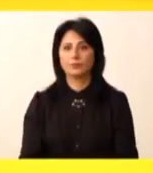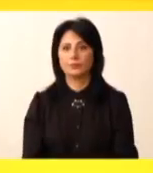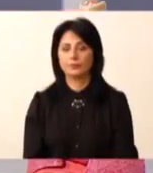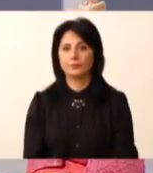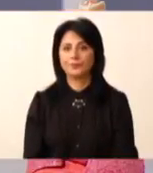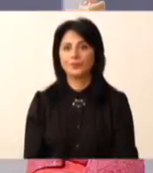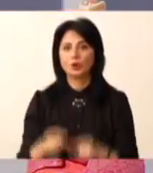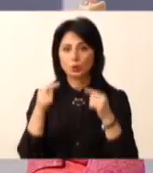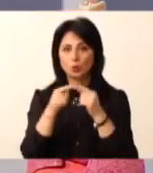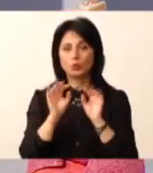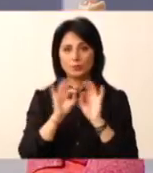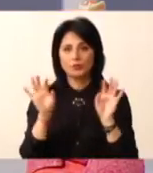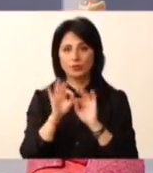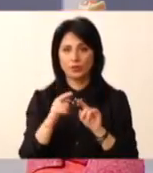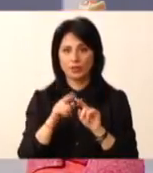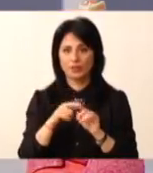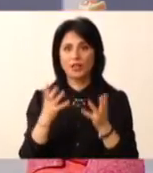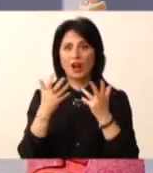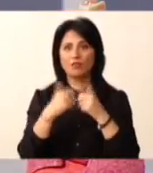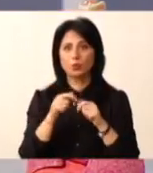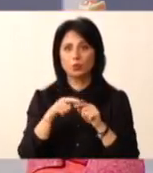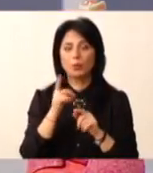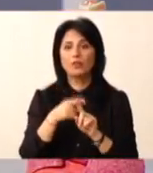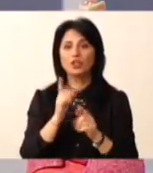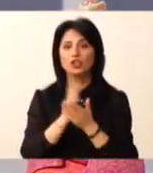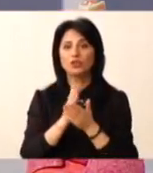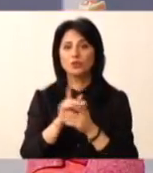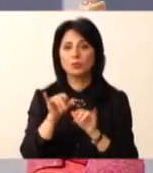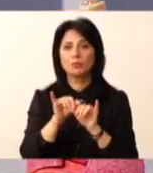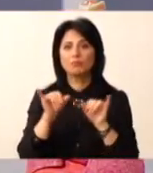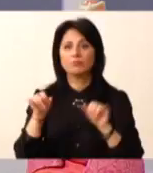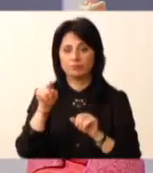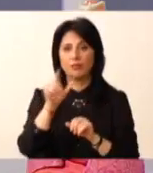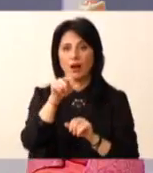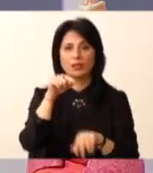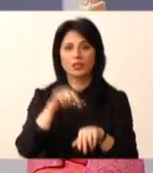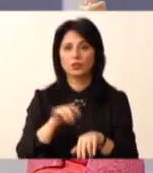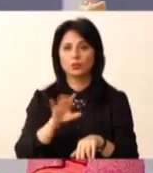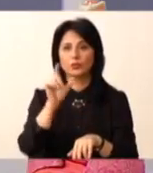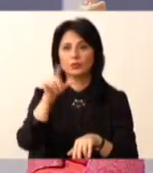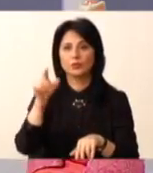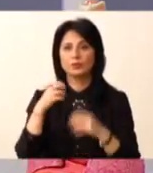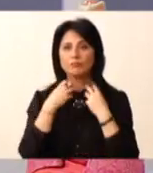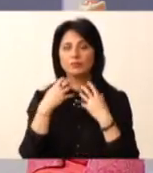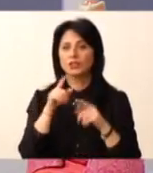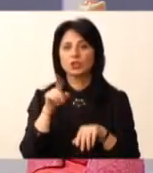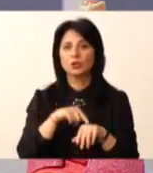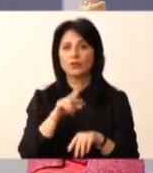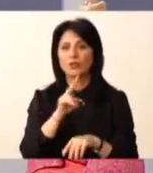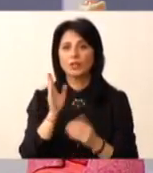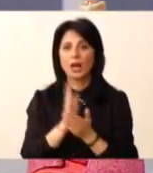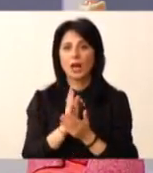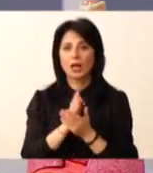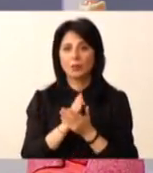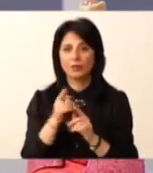თიროიდიტი? აი ზუსტად მაგიტომ ვახსენე, რომ აუტოიმუნური თიროიდიტი არის ყველაზე ფართოდ გავრცელებული ანთება ფარისებრი ჯირკვლის. ვინაიდან